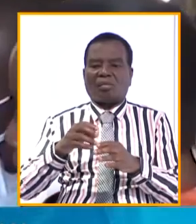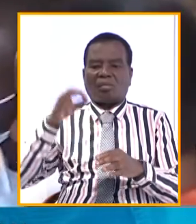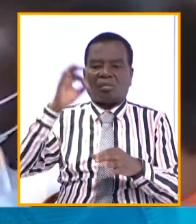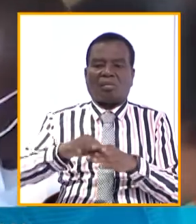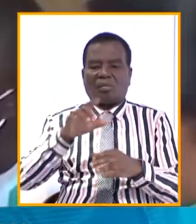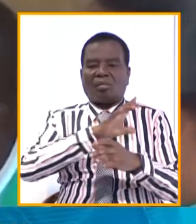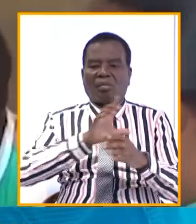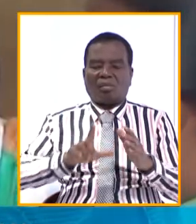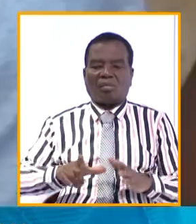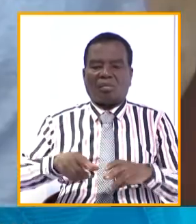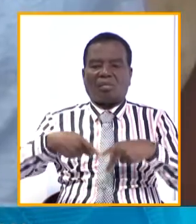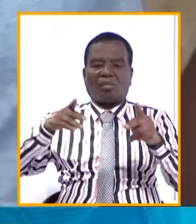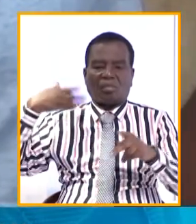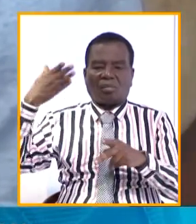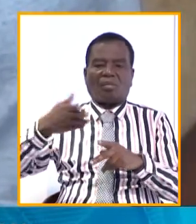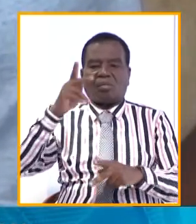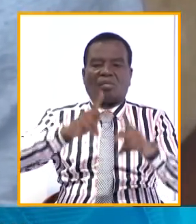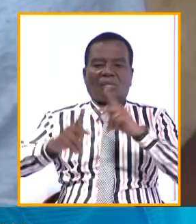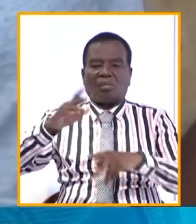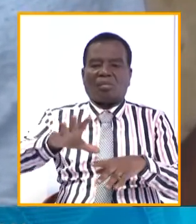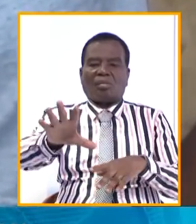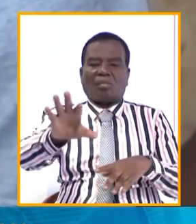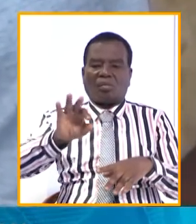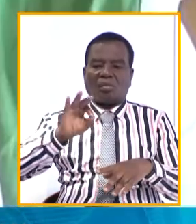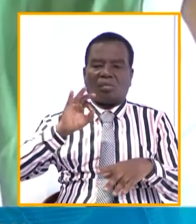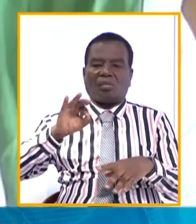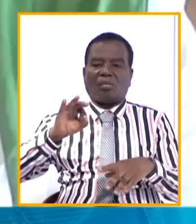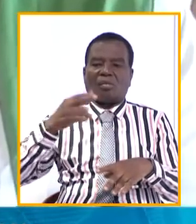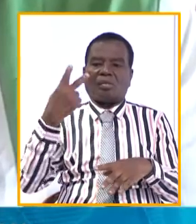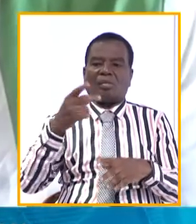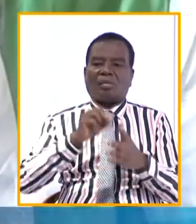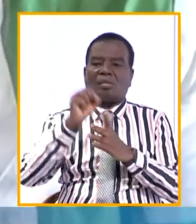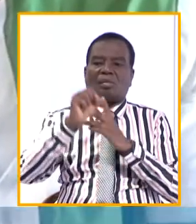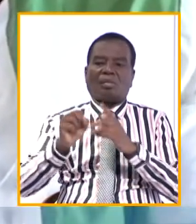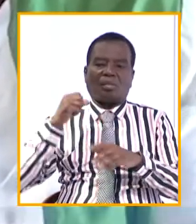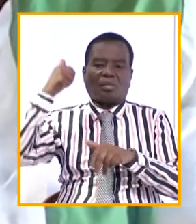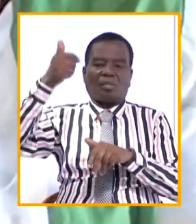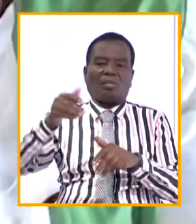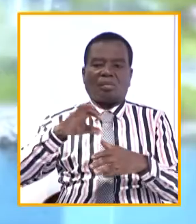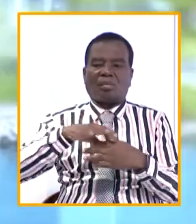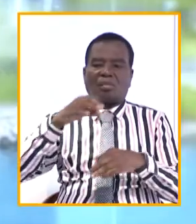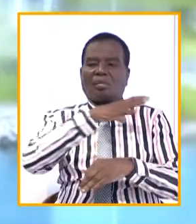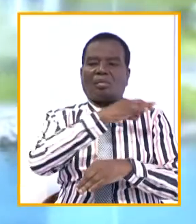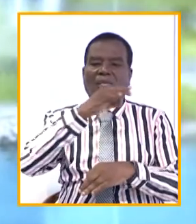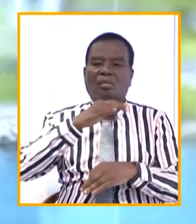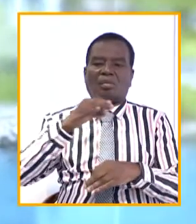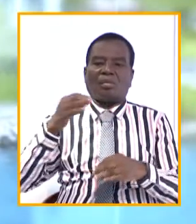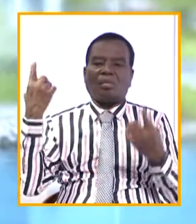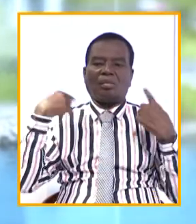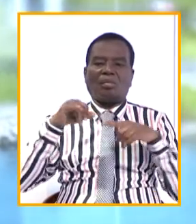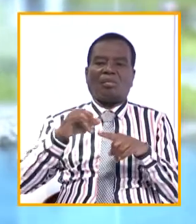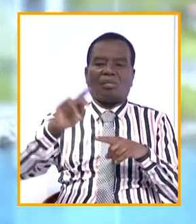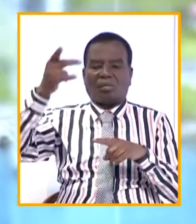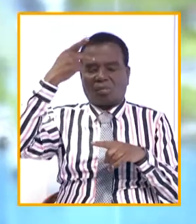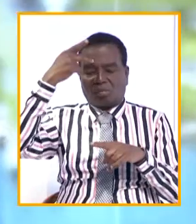élections locales permettront aux populations de choisir le 2 septembre prochain leur candidat. Et pendant que les